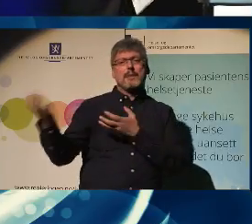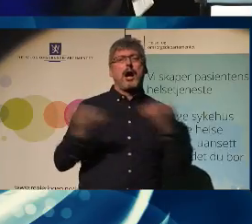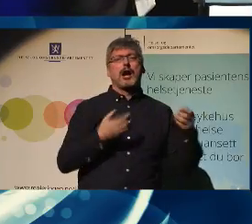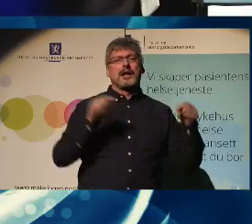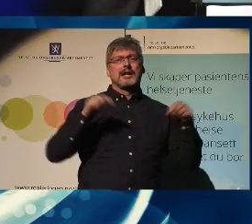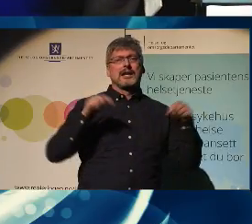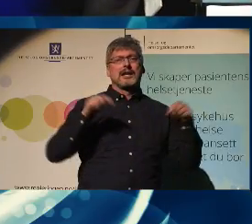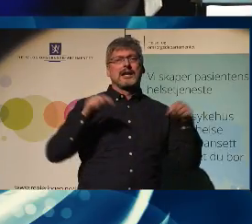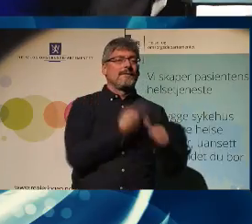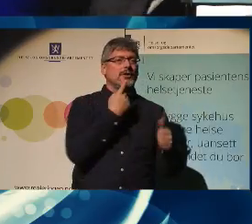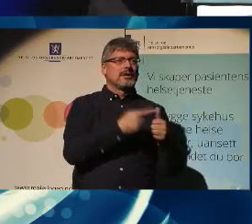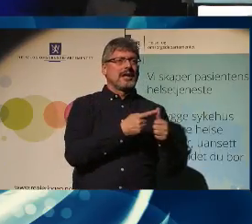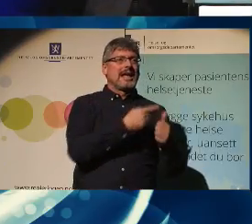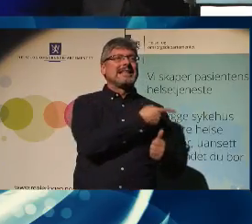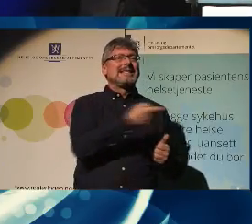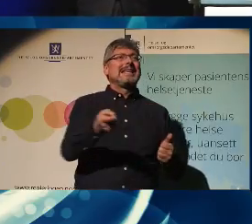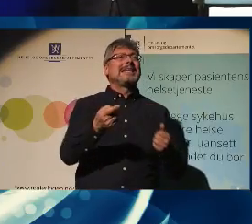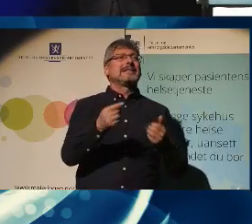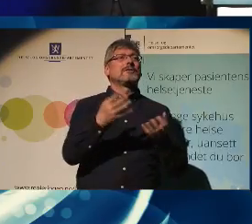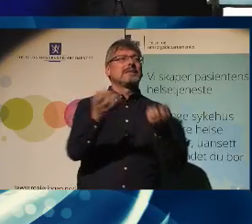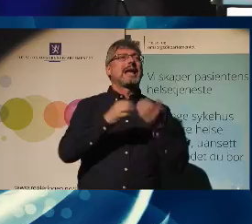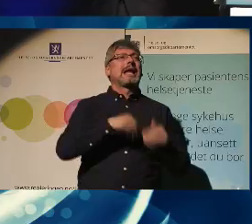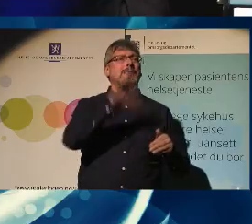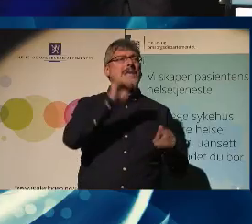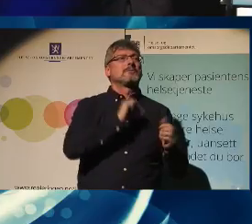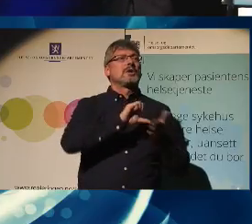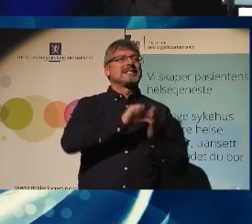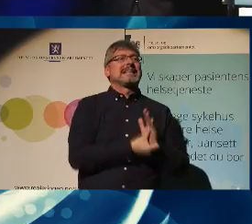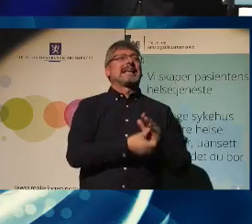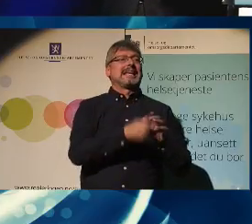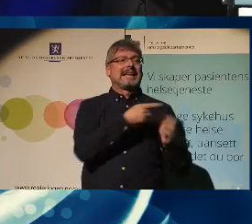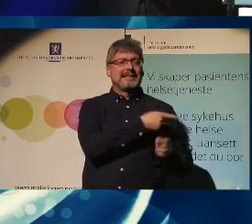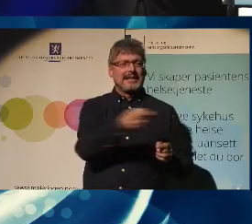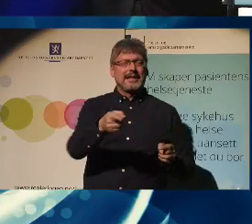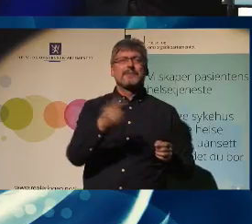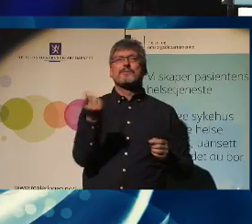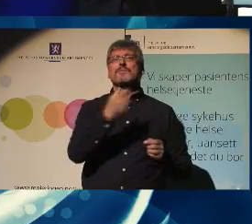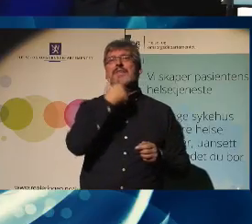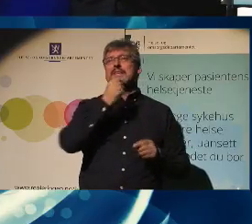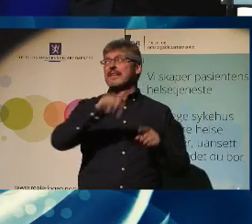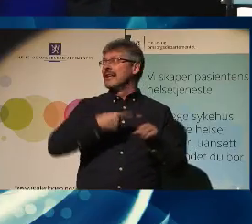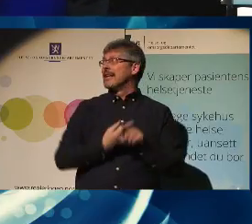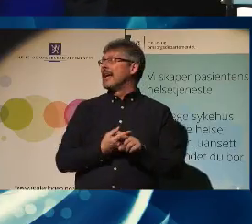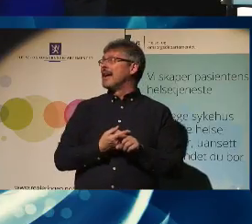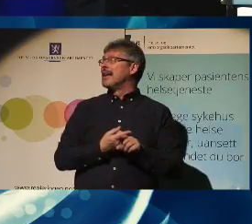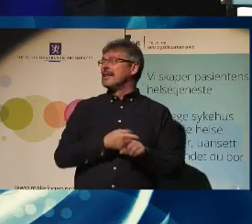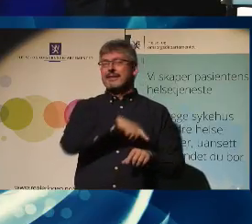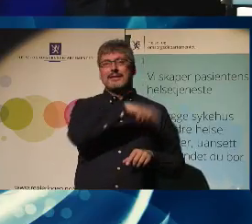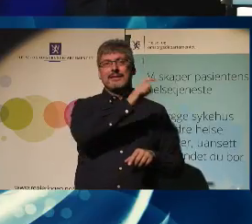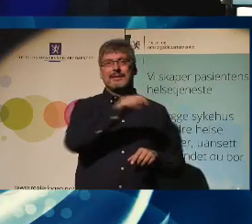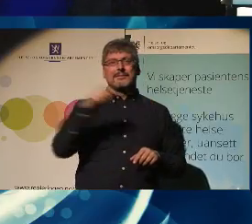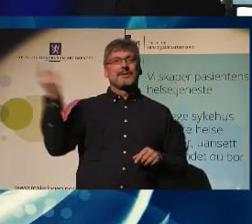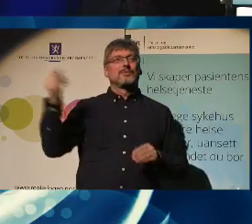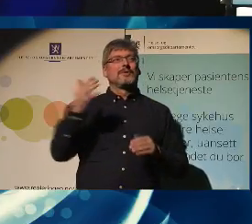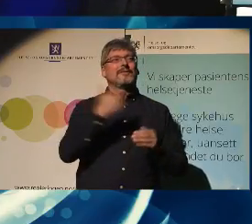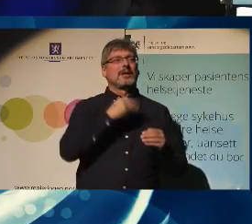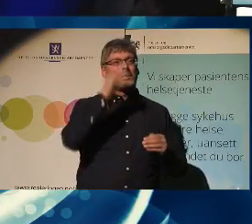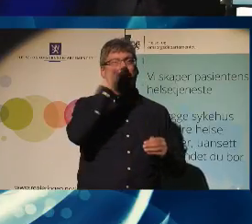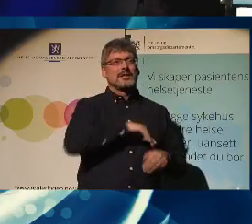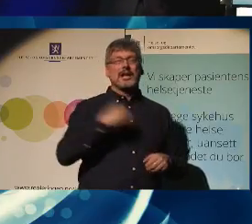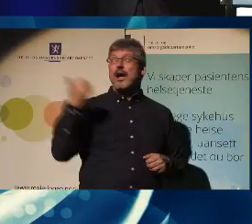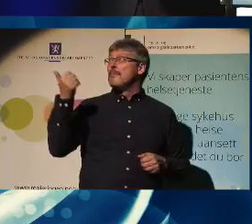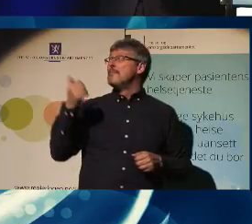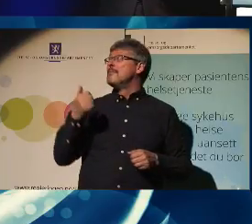første er å sikre de som trenger det mest. Nå er jo noen av dere kjenner igjen disse personene som de fra Skam i